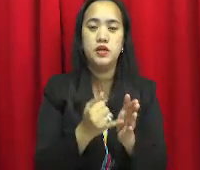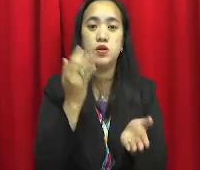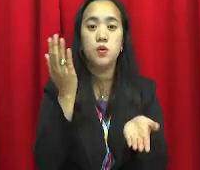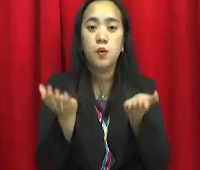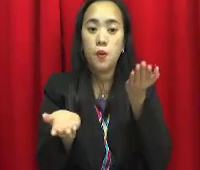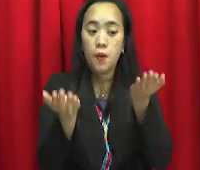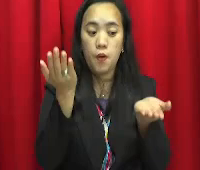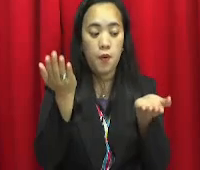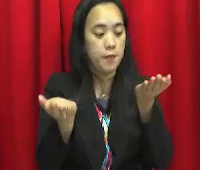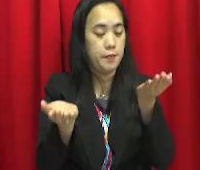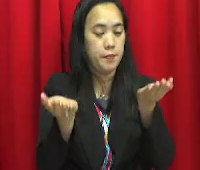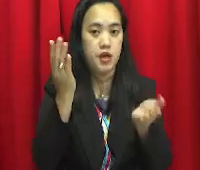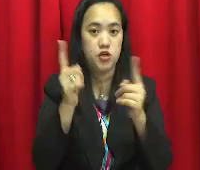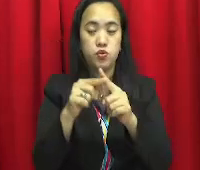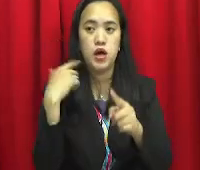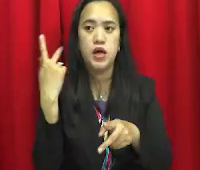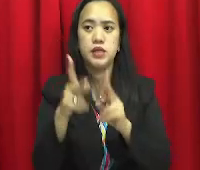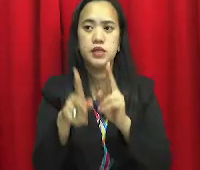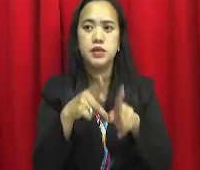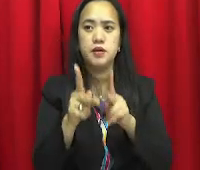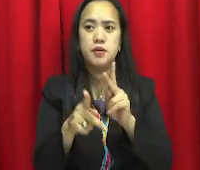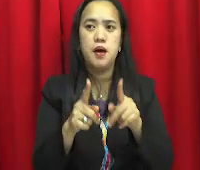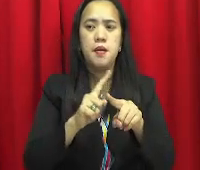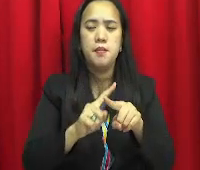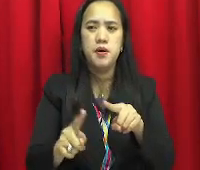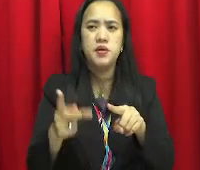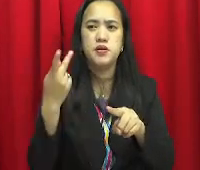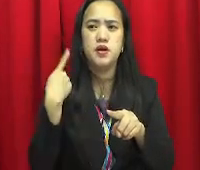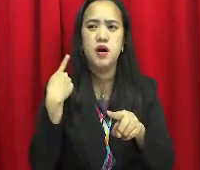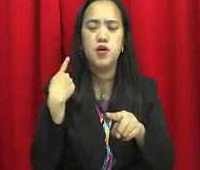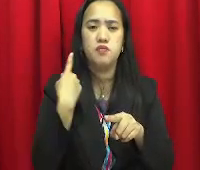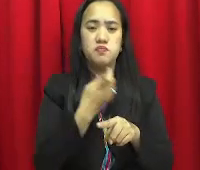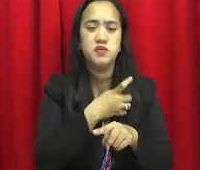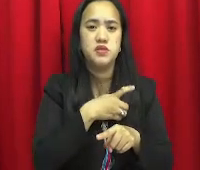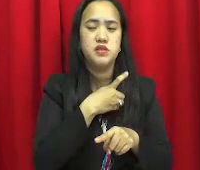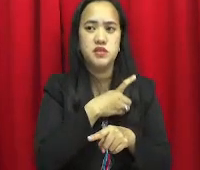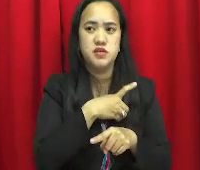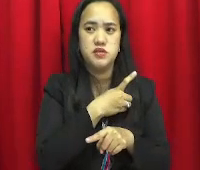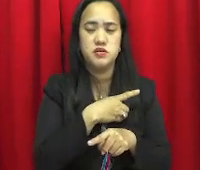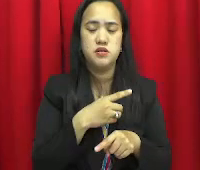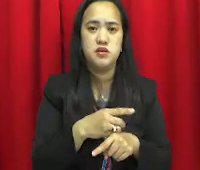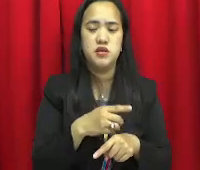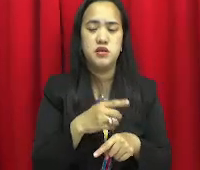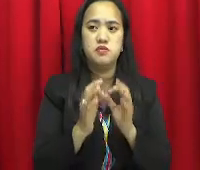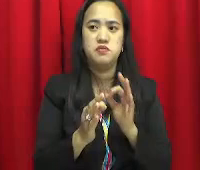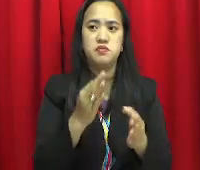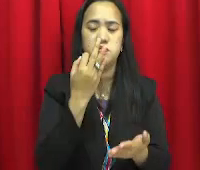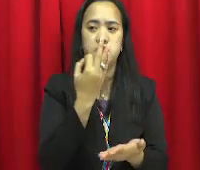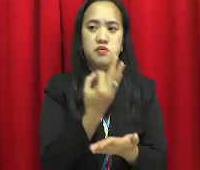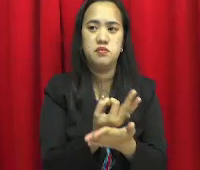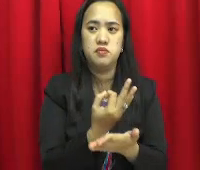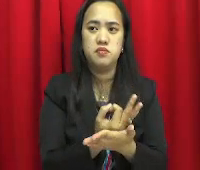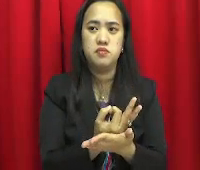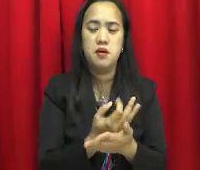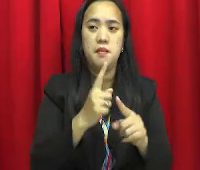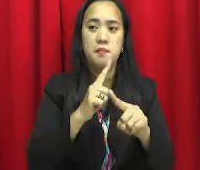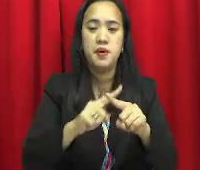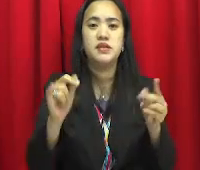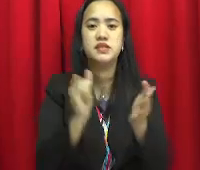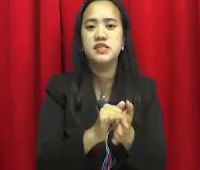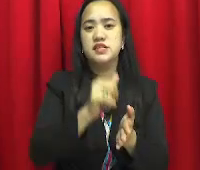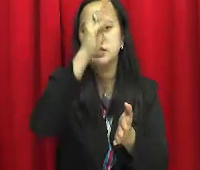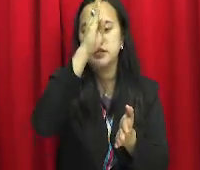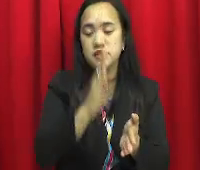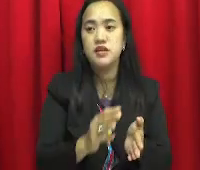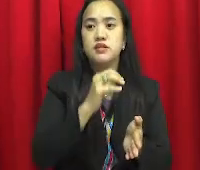sa ibang pamilya, dun tayo nagkakaroon ng desire na sana kumita ako ng mas malaki. Teka lang, hindi yun ang design ng Panginoon.